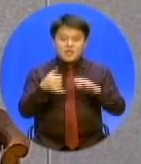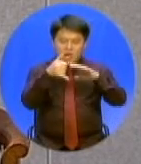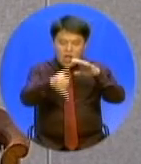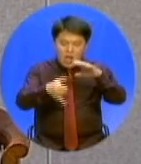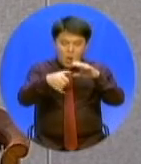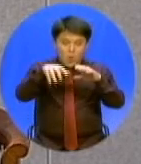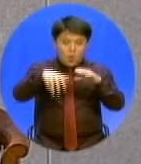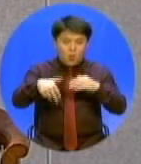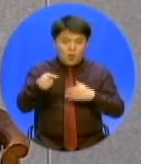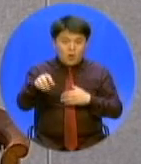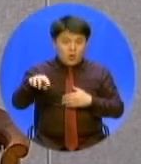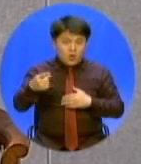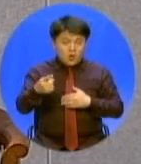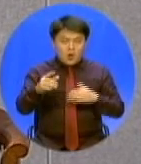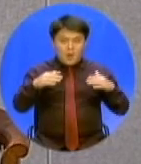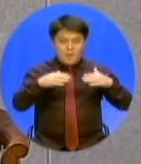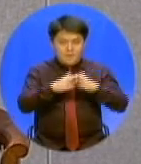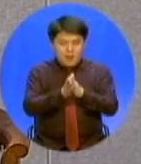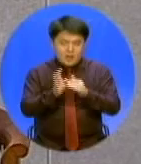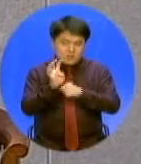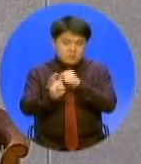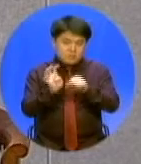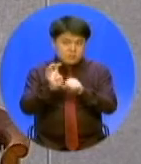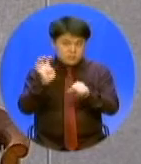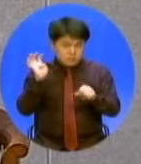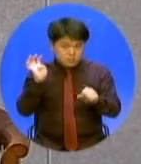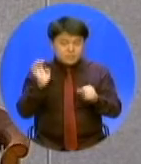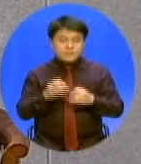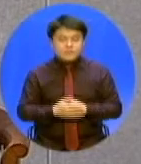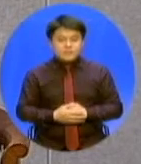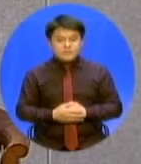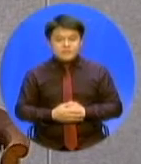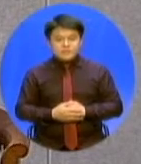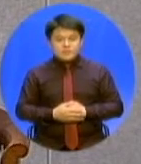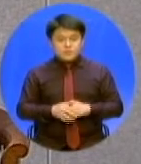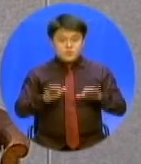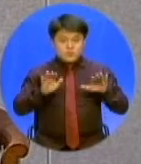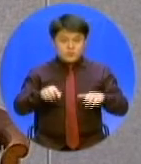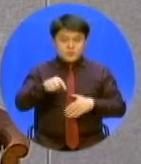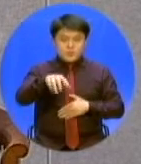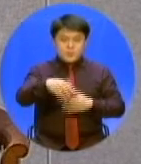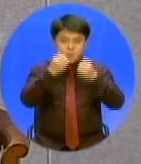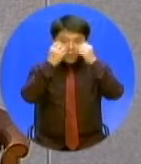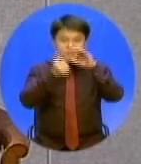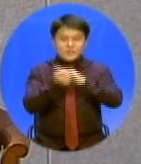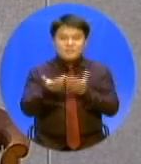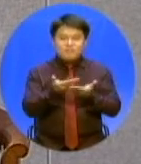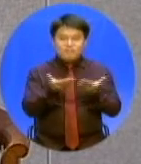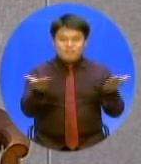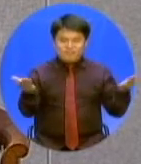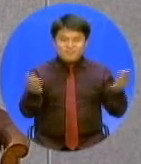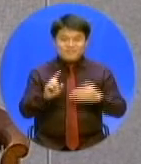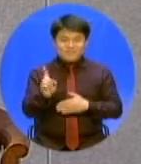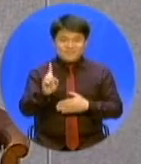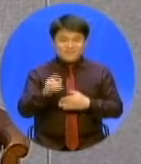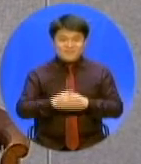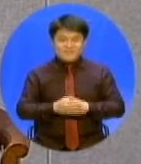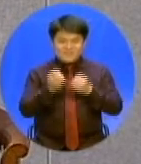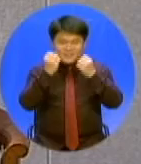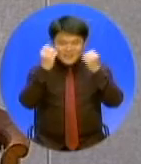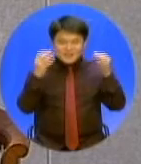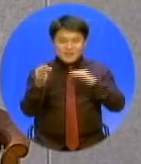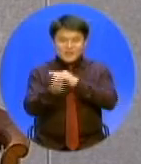이곳이 폐광지역이 된 지도 40여 년이 넘었는데요. 오늘은 이곳에 새로운 희망을 불어넣고 계시는